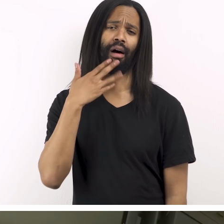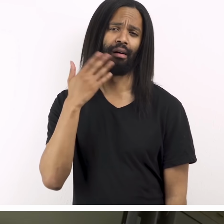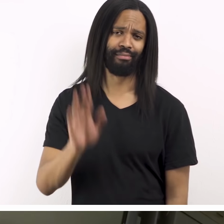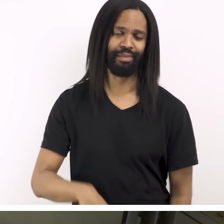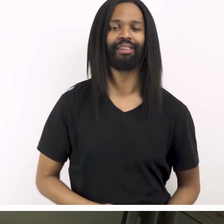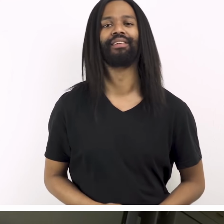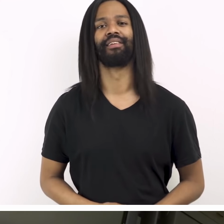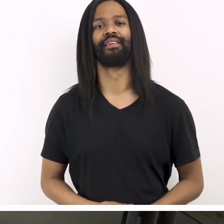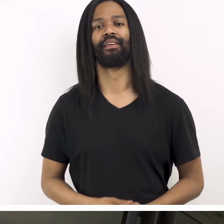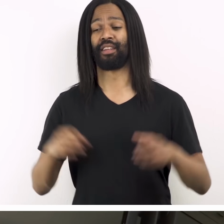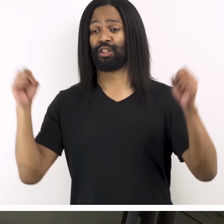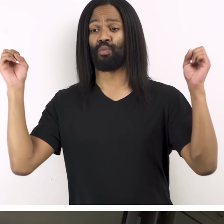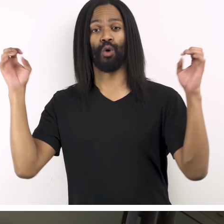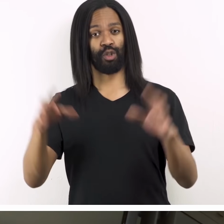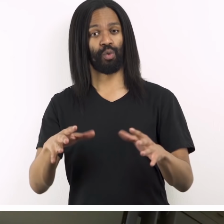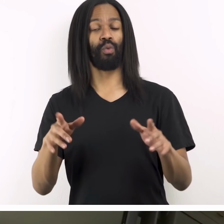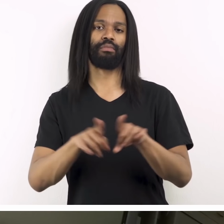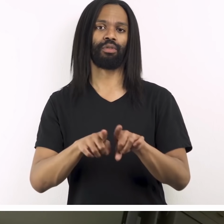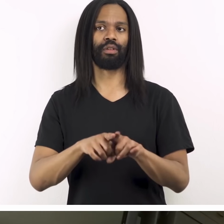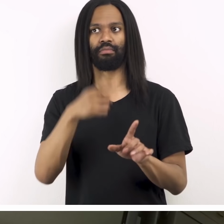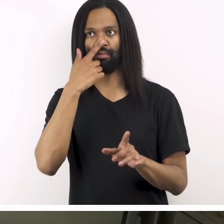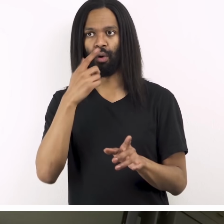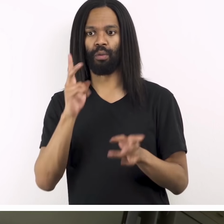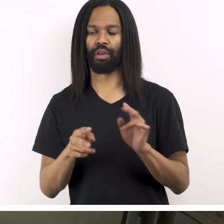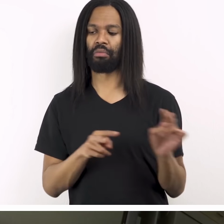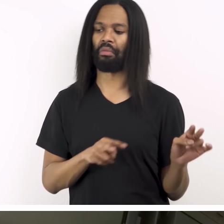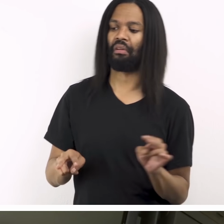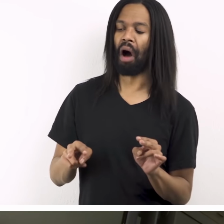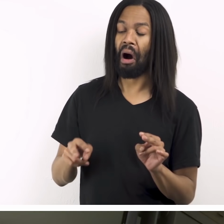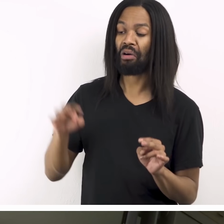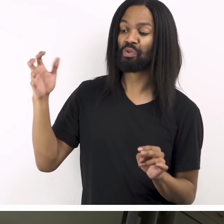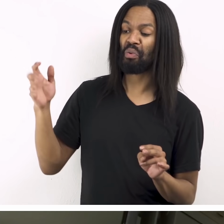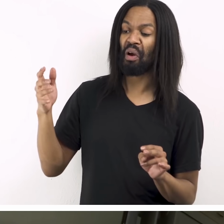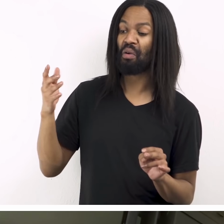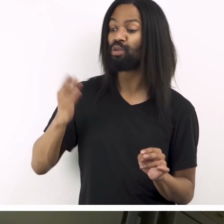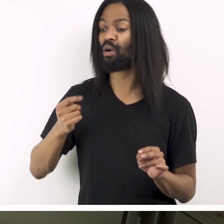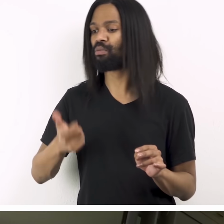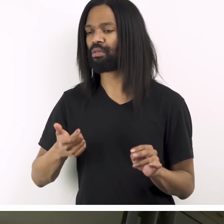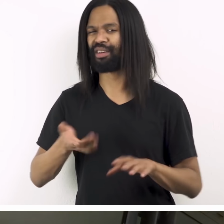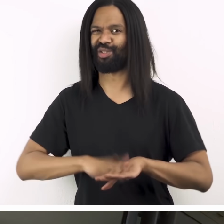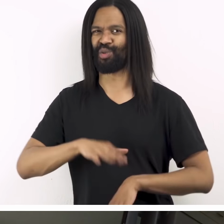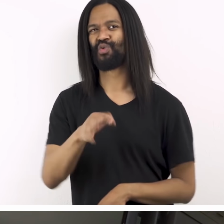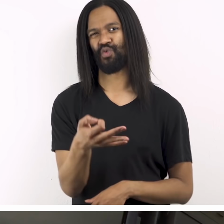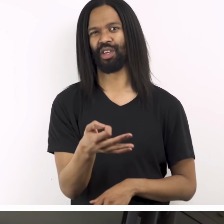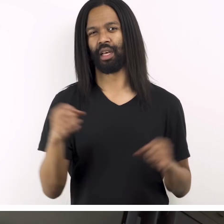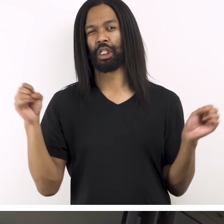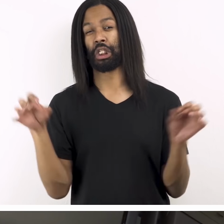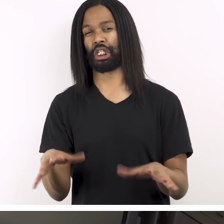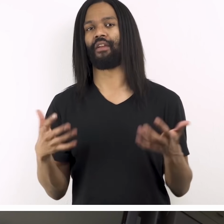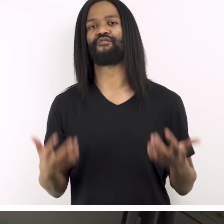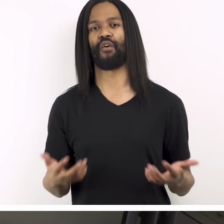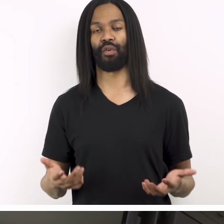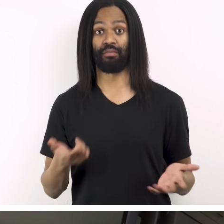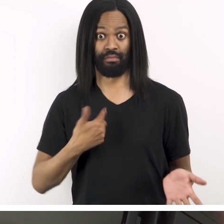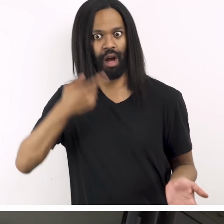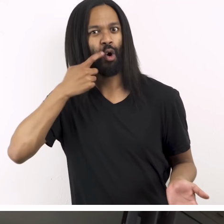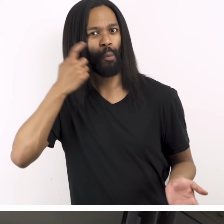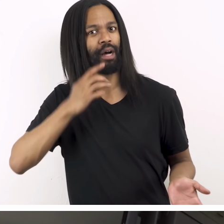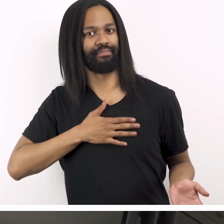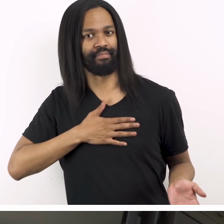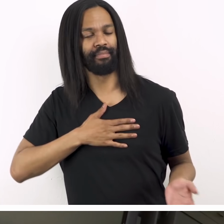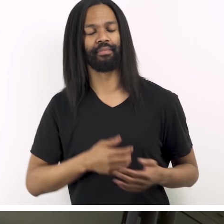hyper facile. Conditions d'exposition aussi, alors ce qu'on pourrait croire, c'est qu'il n'a pas besoin de beaucoup de soleil, mais si, ils sont gourmands en luminosité. Et moi,